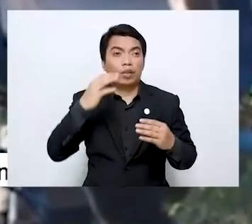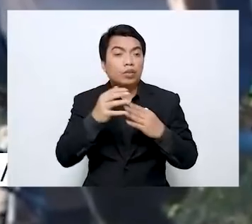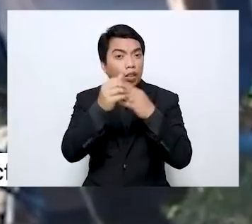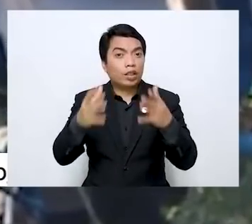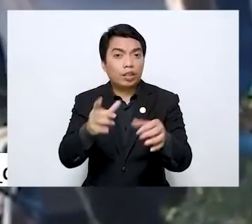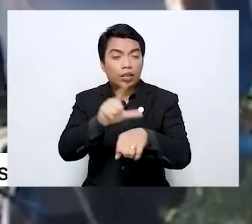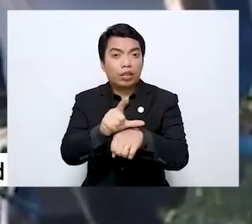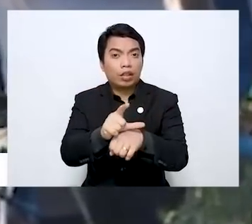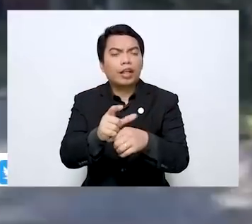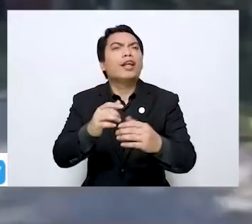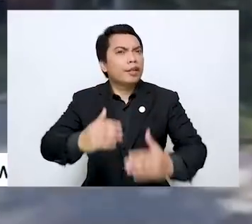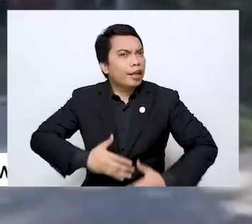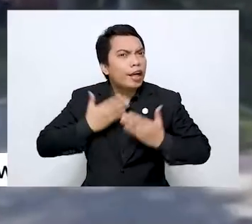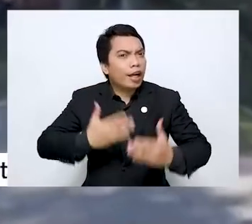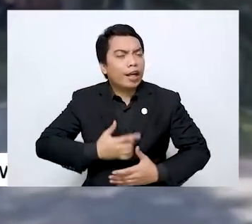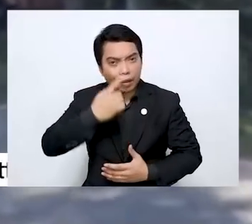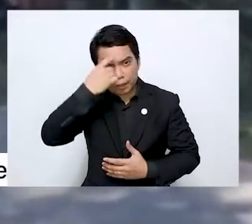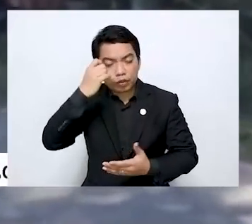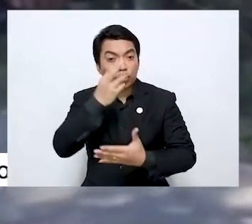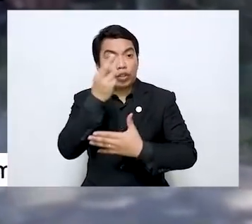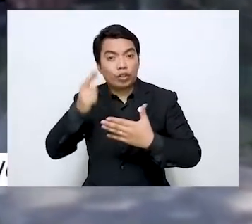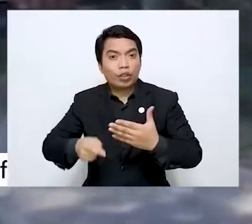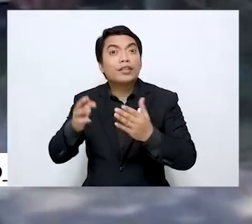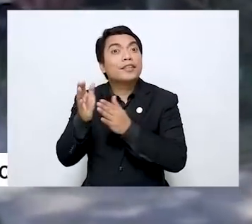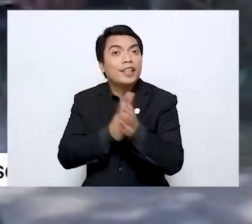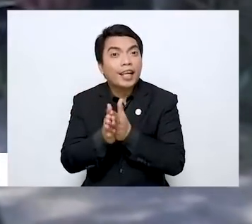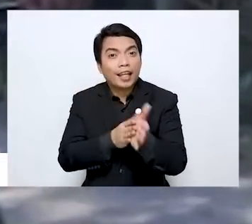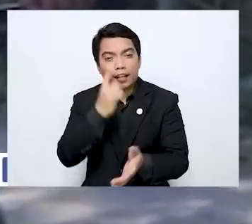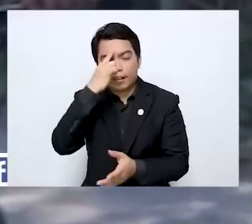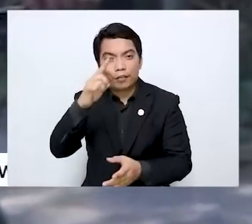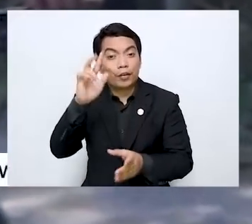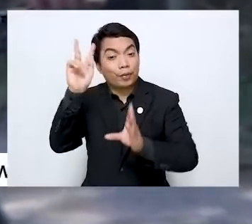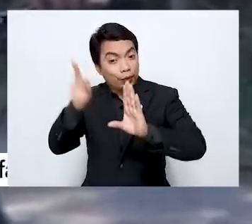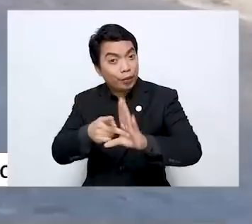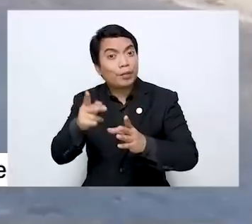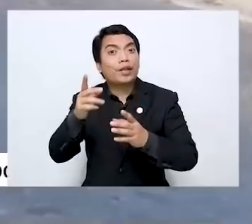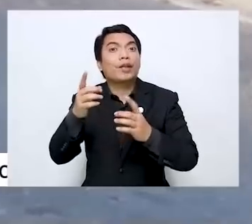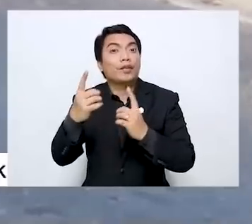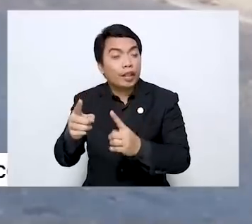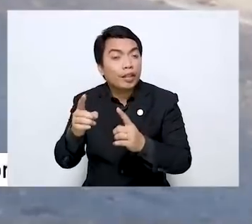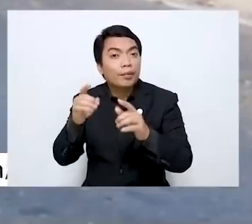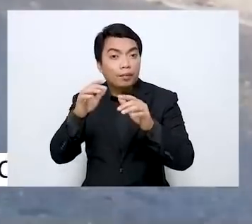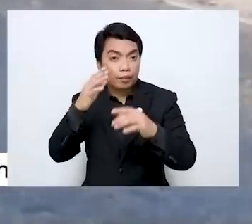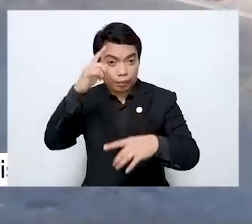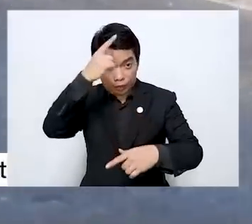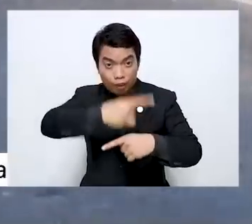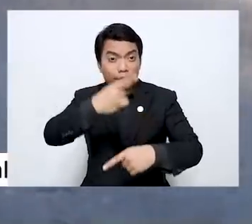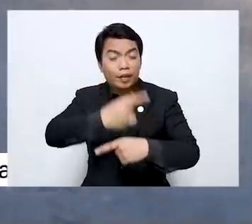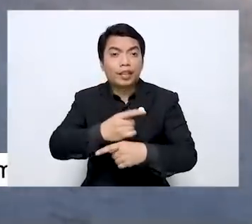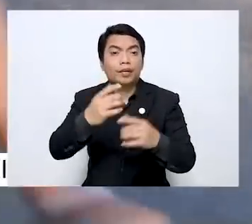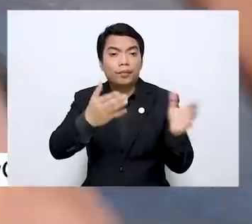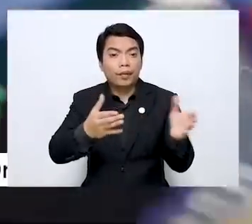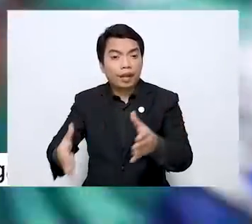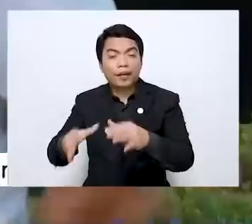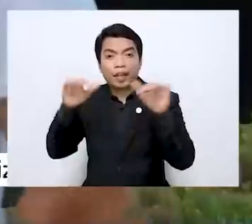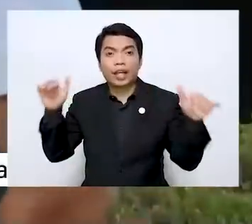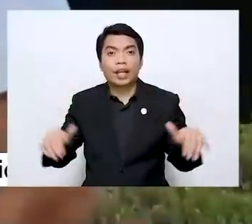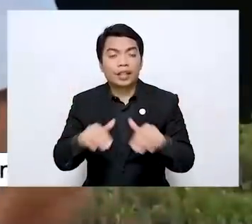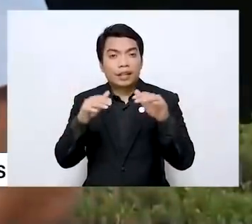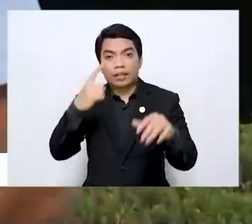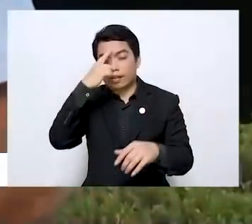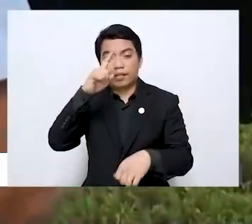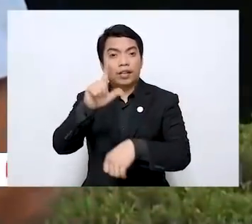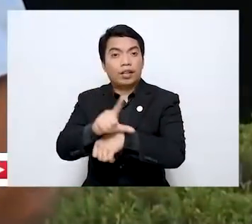sapagkat nagbunga ng higit na kasiglahan sa mga kapatid na dumalo ang kanilang inihandang aktibidad para sa lokal.